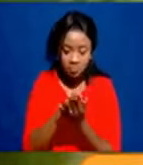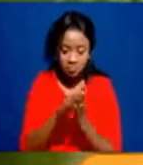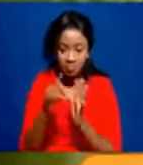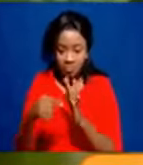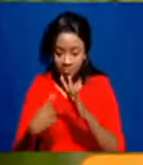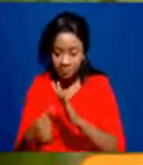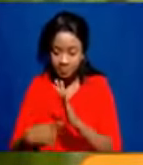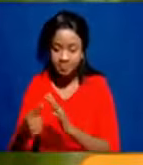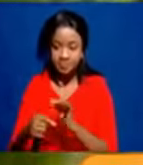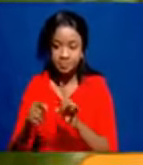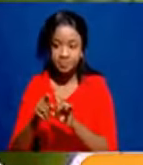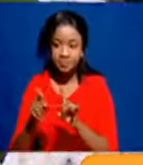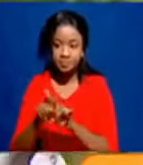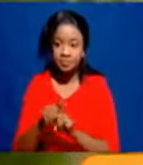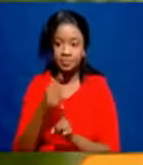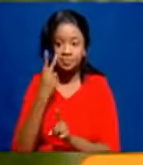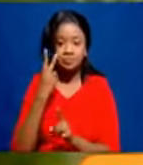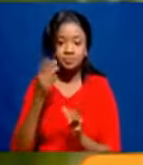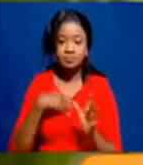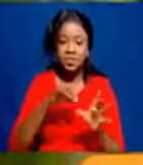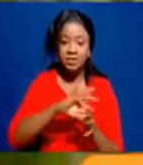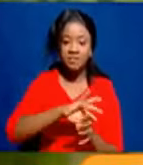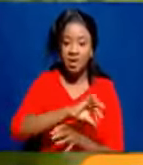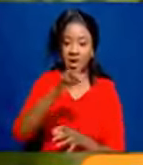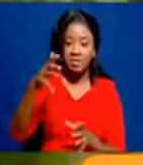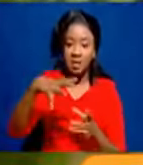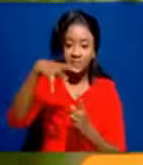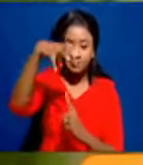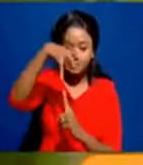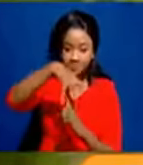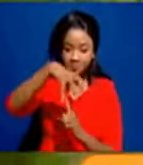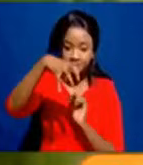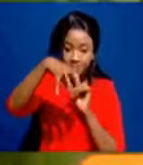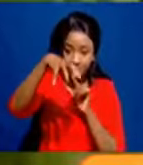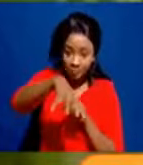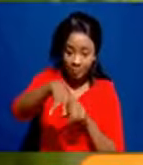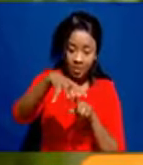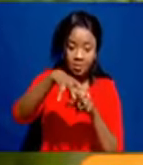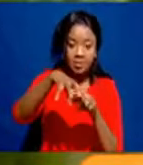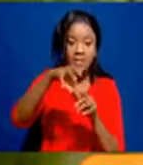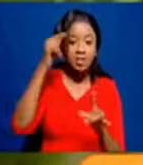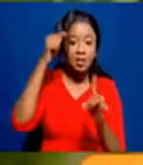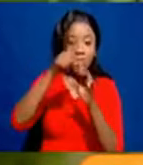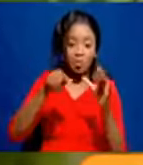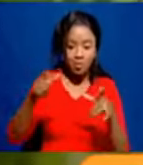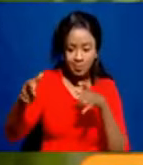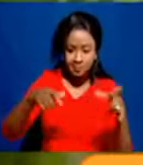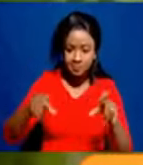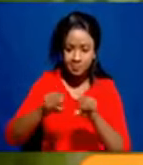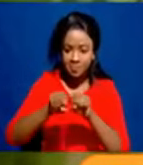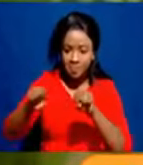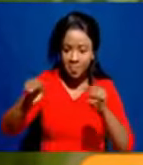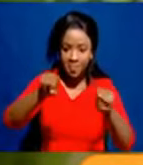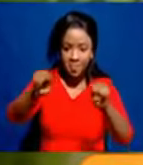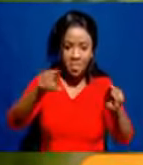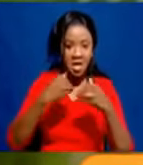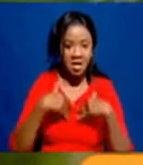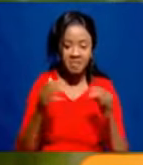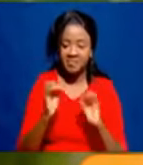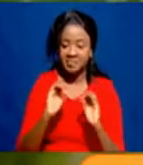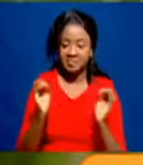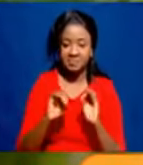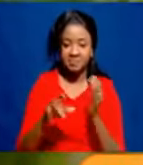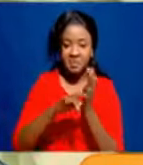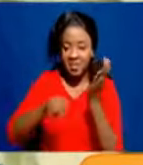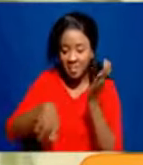reactor, alafu naona ile dome kubwa ambayo iko pale pia. Kuhakikisha kwamba hakutakuwa na leakage ambayo itatokezea pale katika ile mtambo